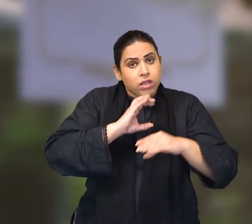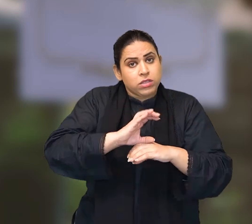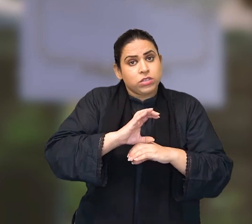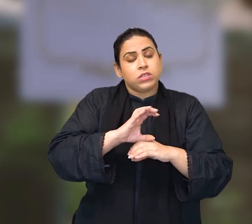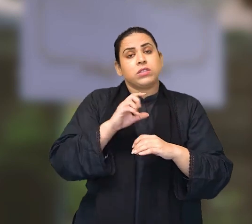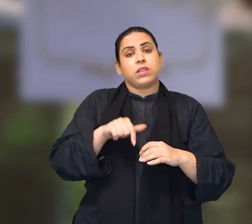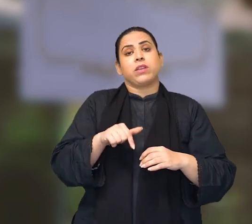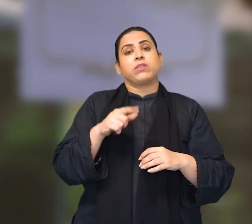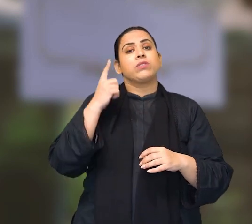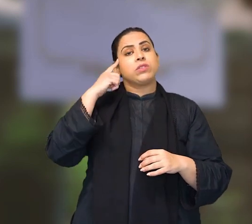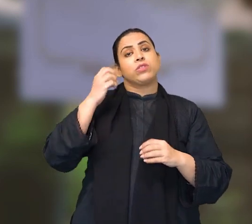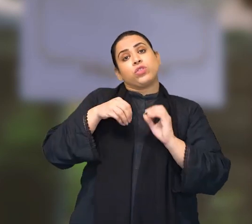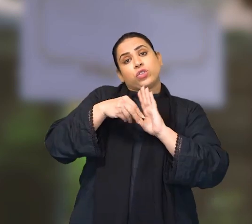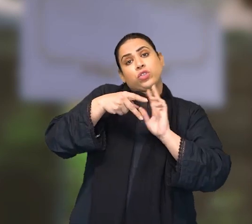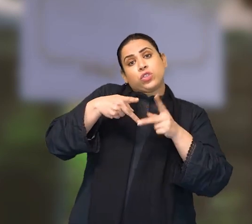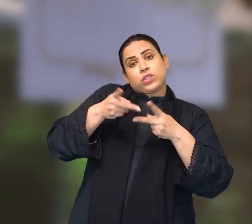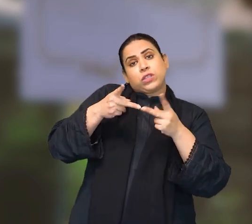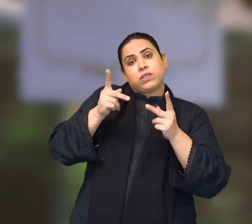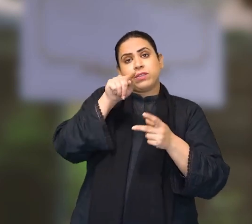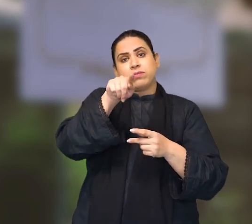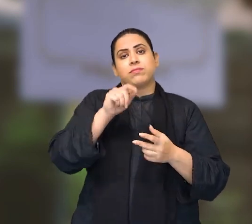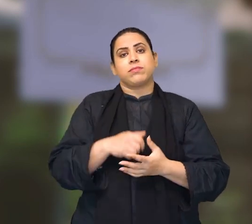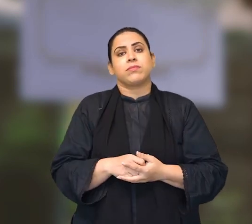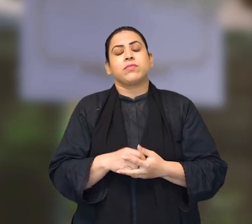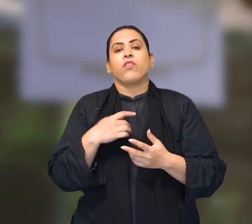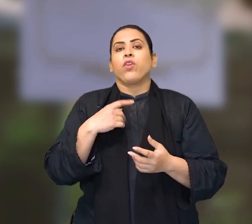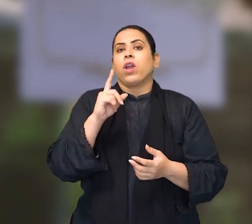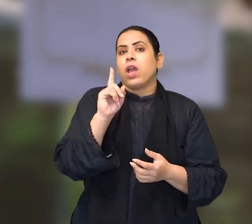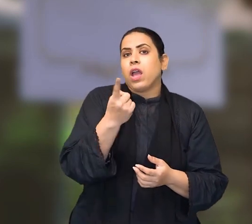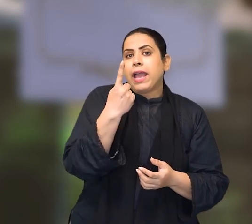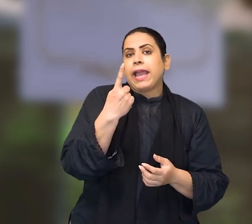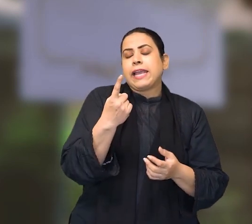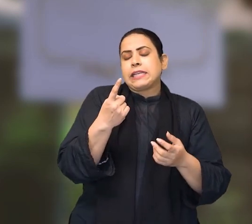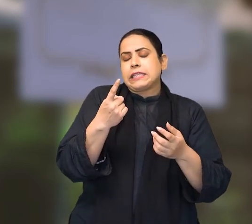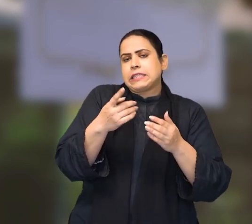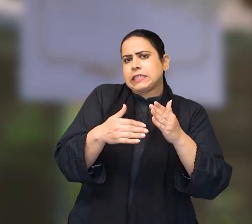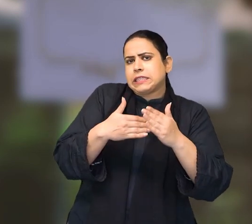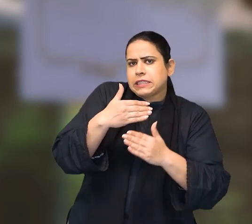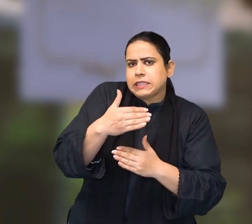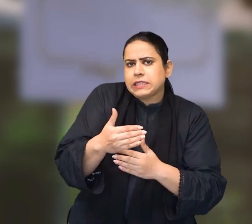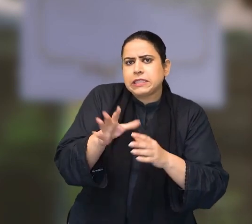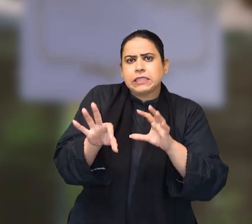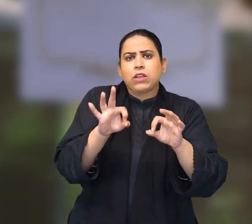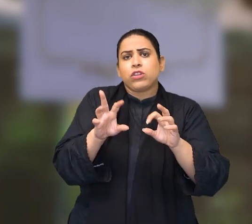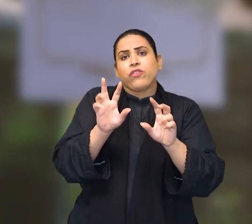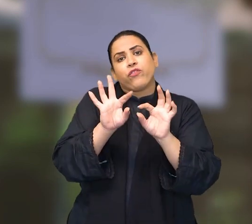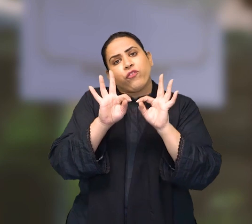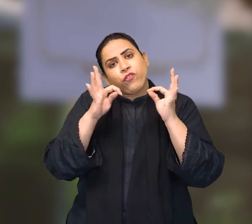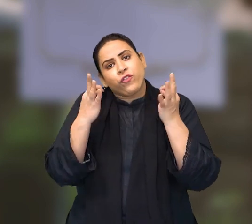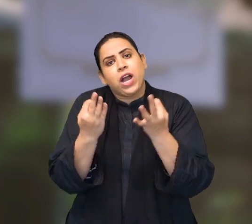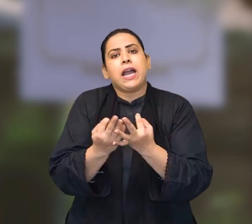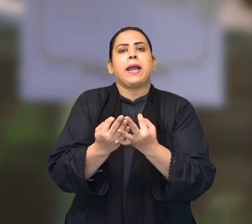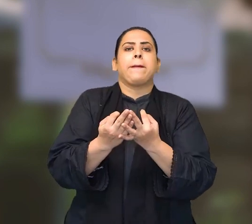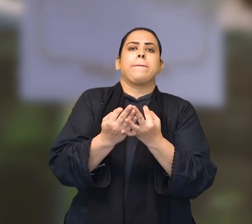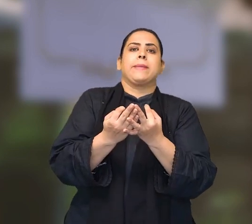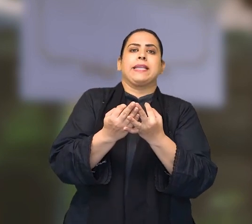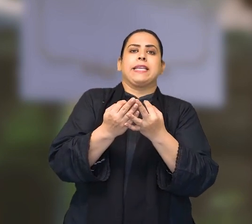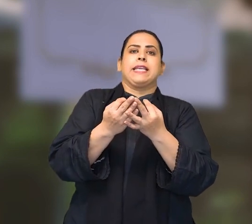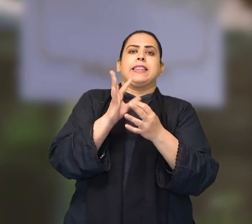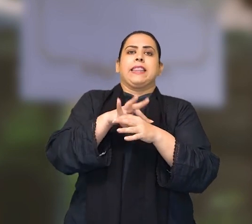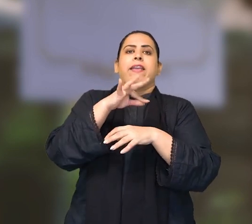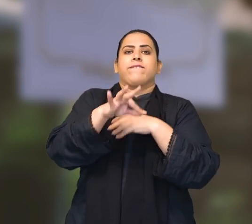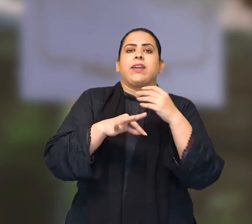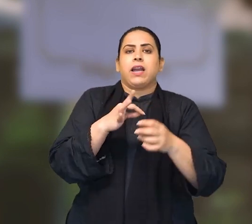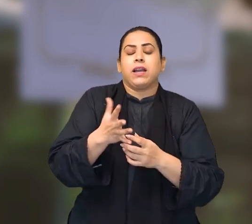लाइक ओवरऑल जो कल्चरल एस्पेक्ट, दिस इज़ बेसिकली द एक्सपीरियंस दैट आई एम शेयरिंग विद यू कि वो एक इस तरह से आ गया कि इट्स सॉर्ट ऑफ अ